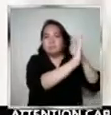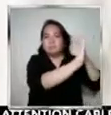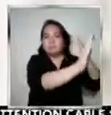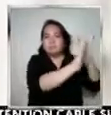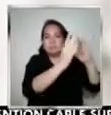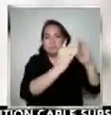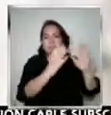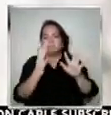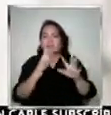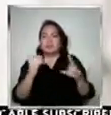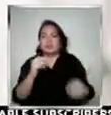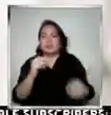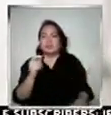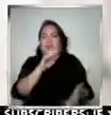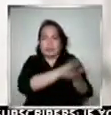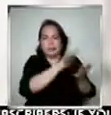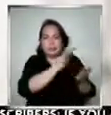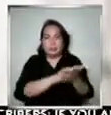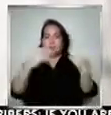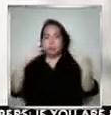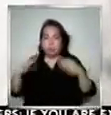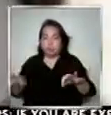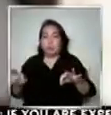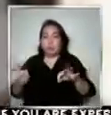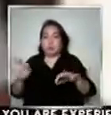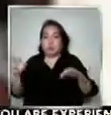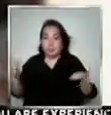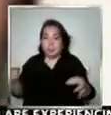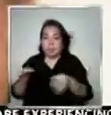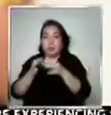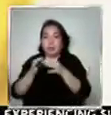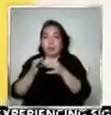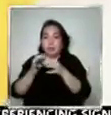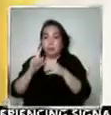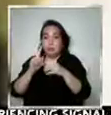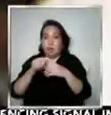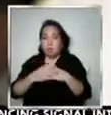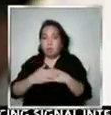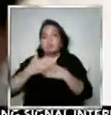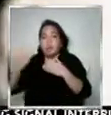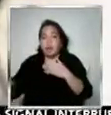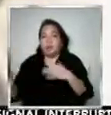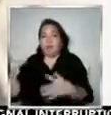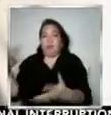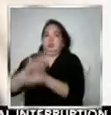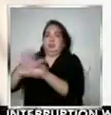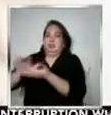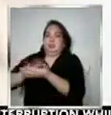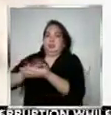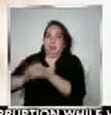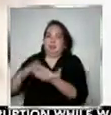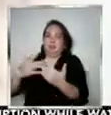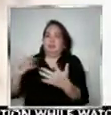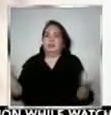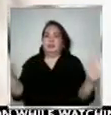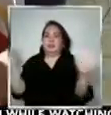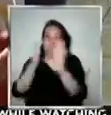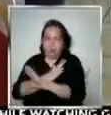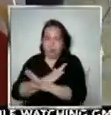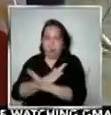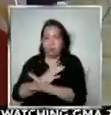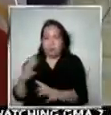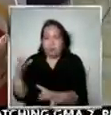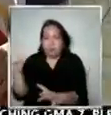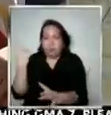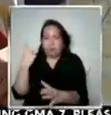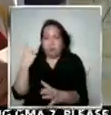lilinisan pa yung mga pews. Kaya magkaroon din ng bagong Ministry of Sanitation para sa paglilinis ng ganon.